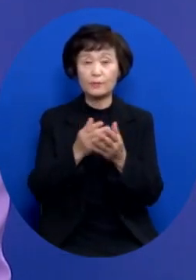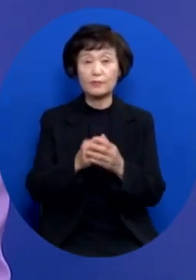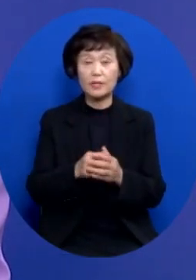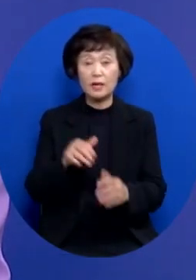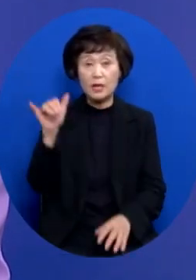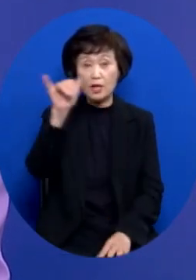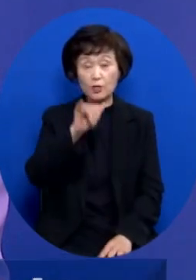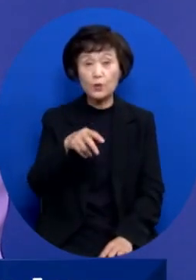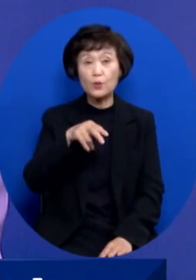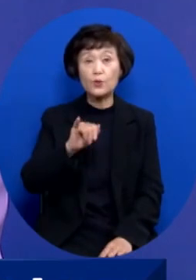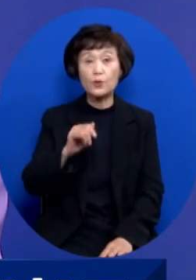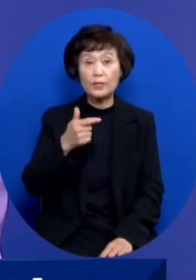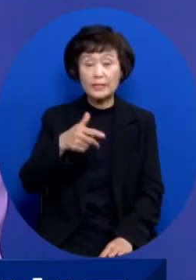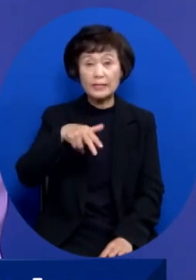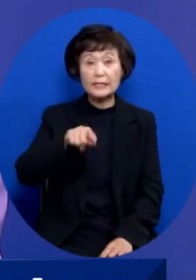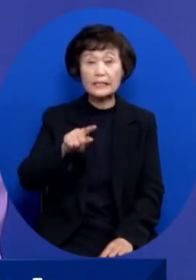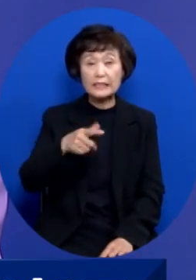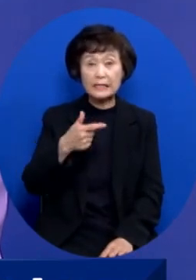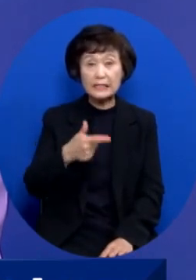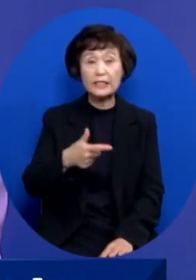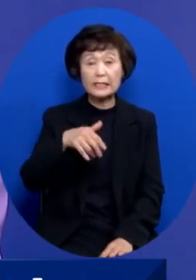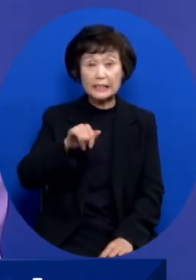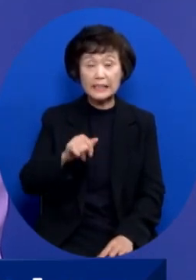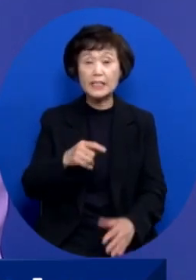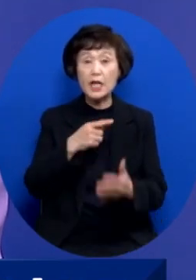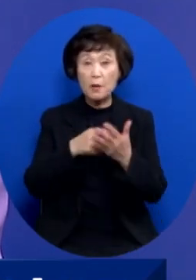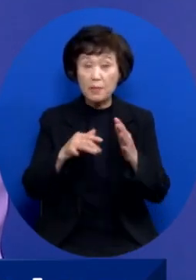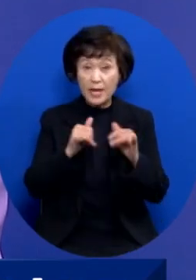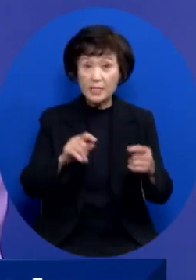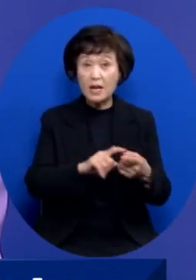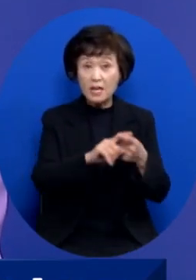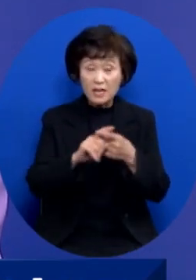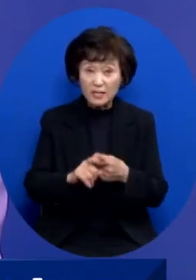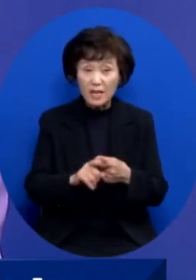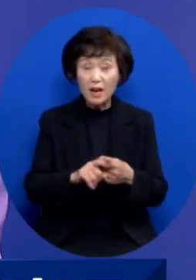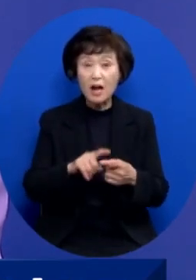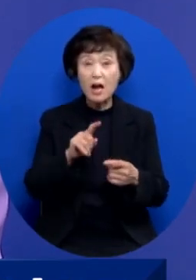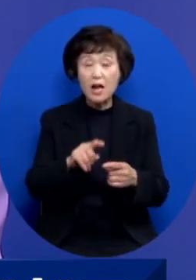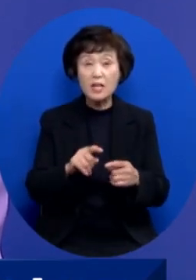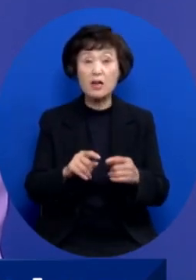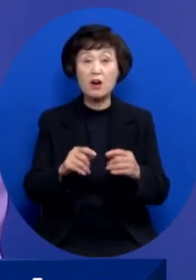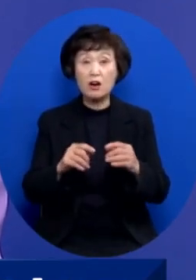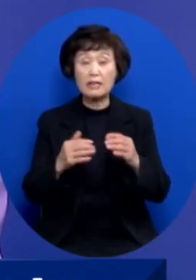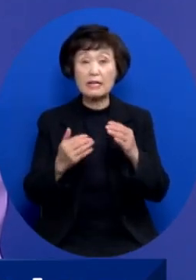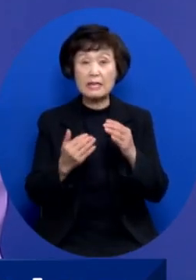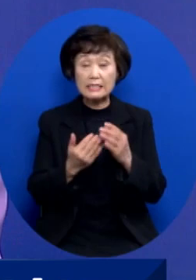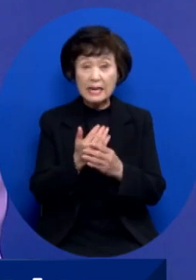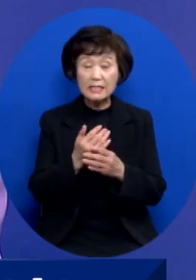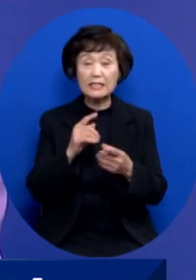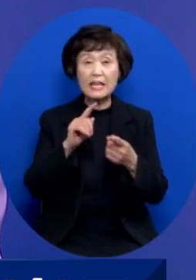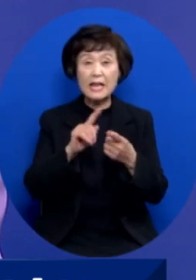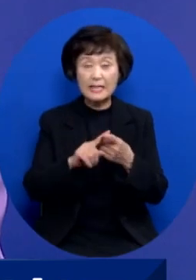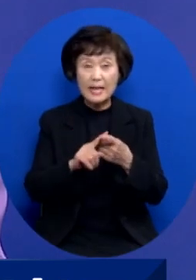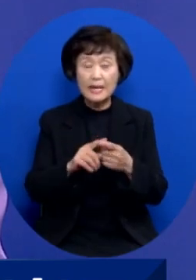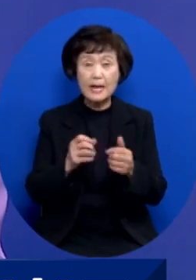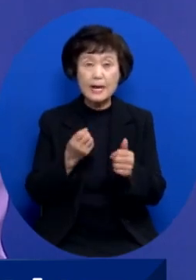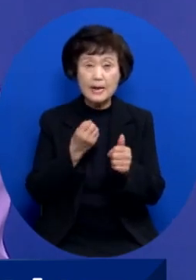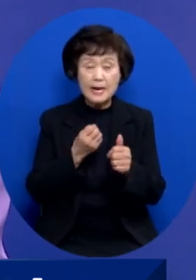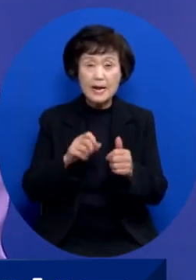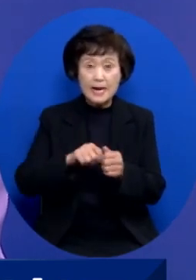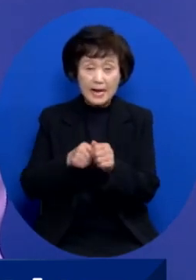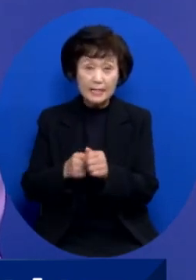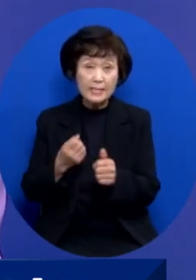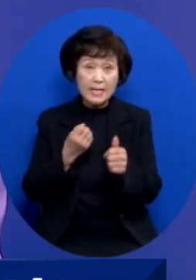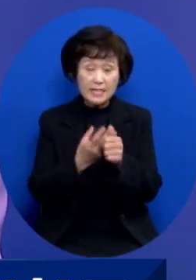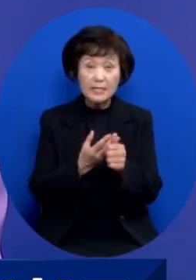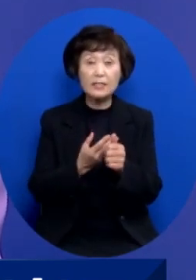전국 신천지 피해자 연대가 신천지 내부 성폭력 사건에 대한 강제 수사를 요청하는 고발장을 법원에 제출했습니다. 하지만